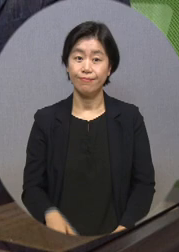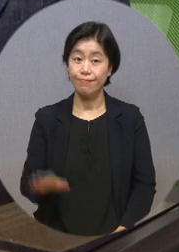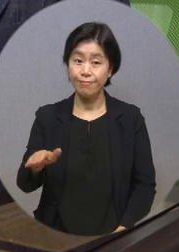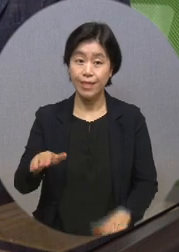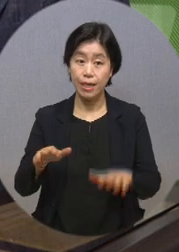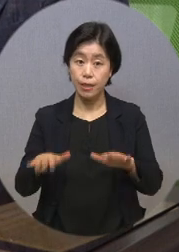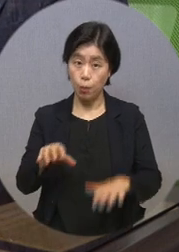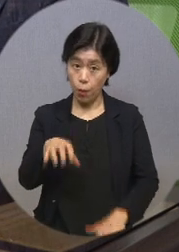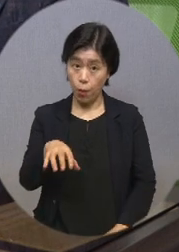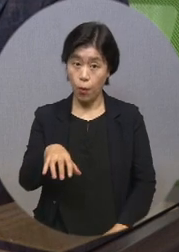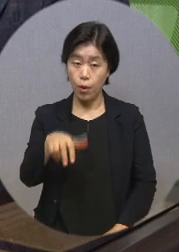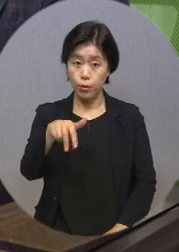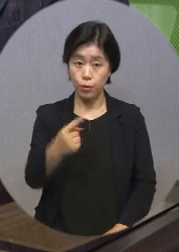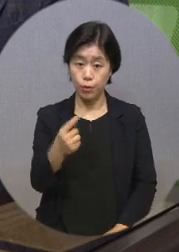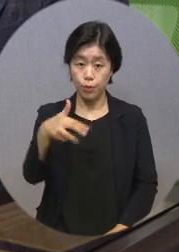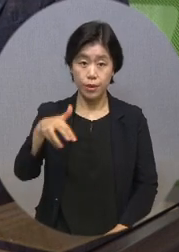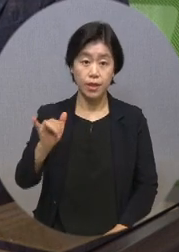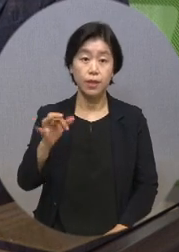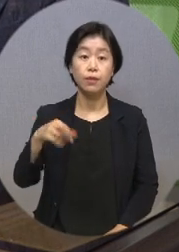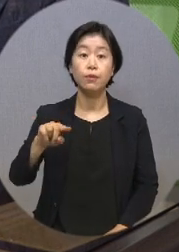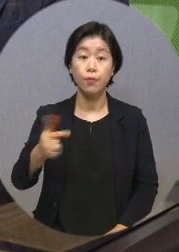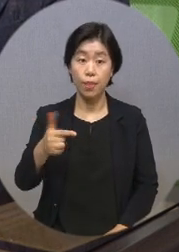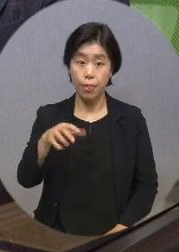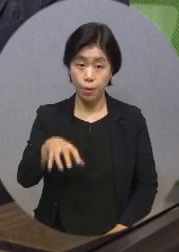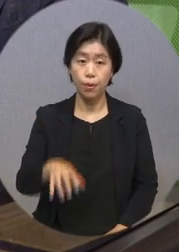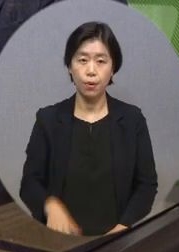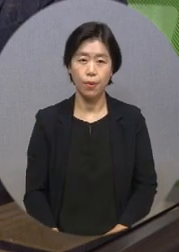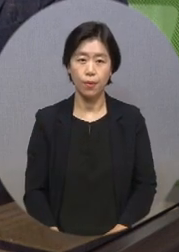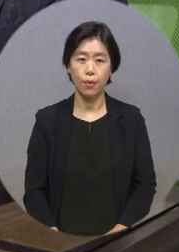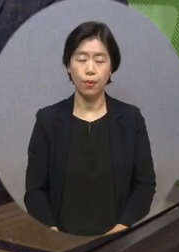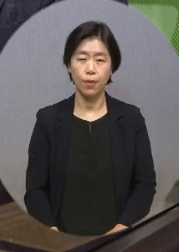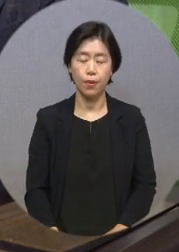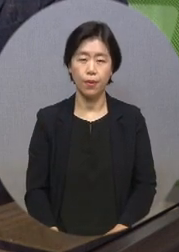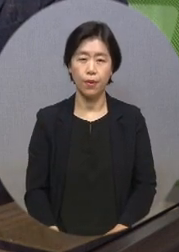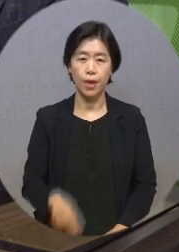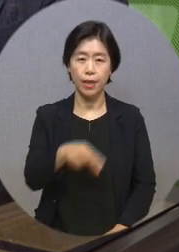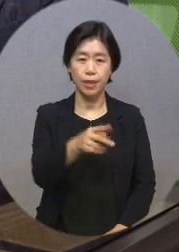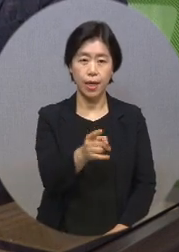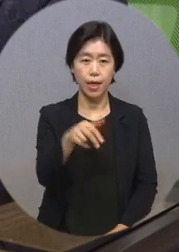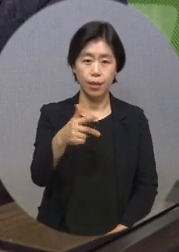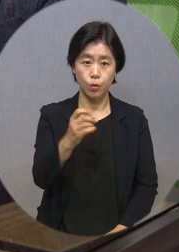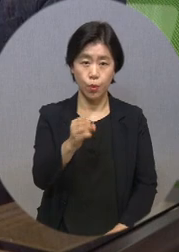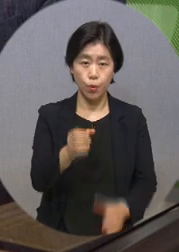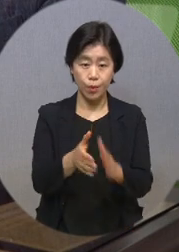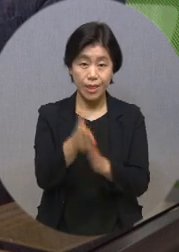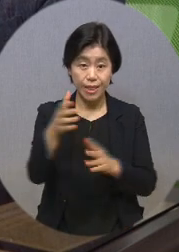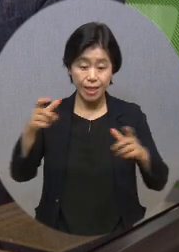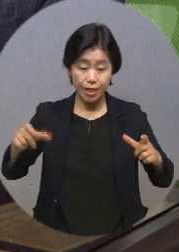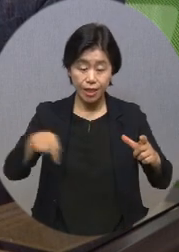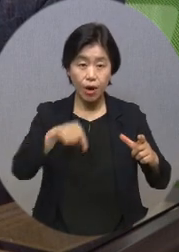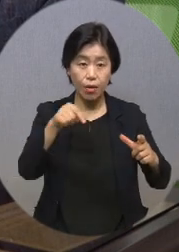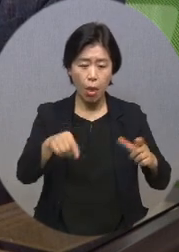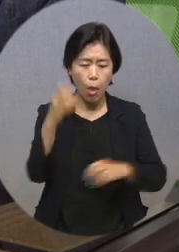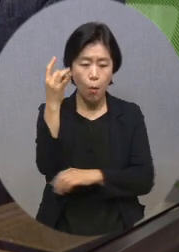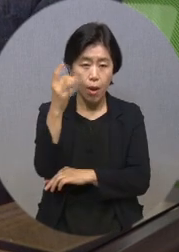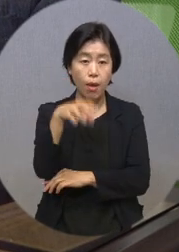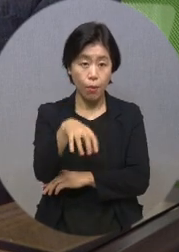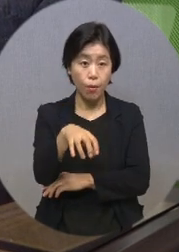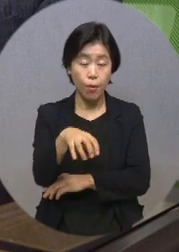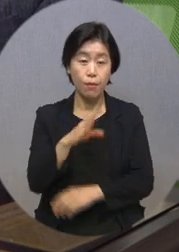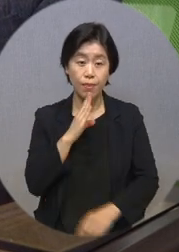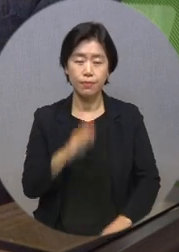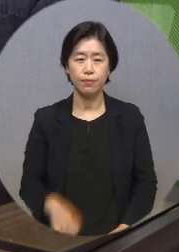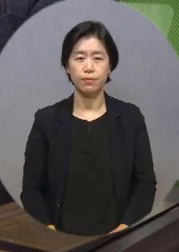지금 이곳이 조치원이에요. 그러니까 세종시 원도심에 사무실이 있는 거네요. 네네. 사실 이 자리는